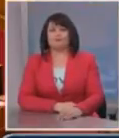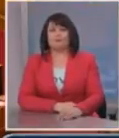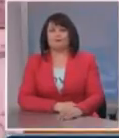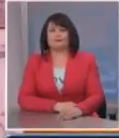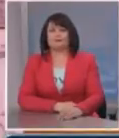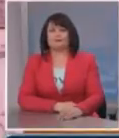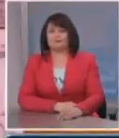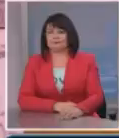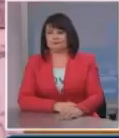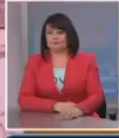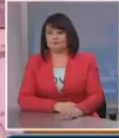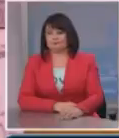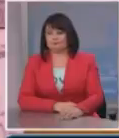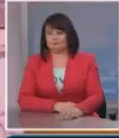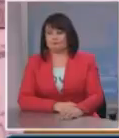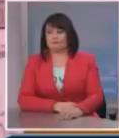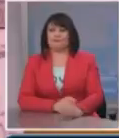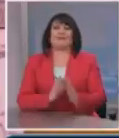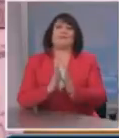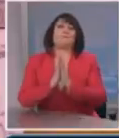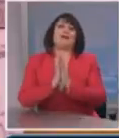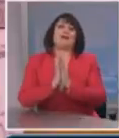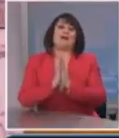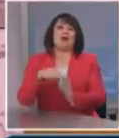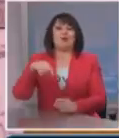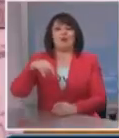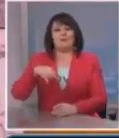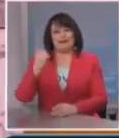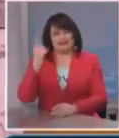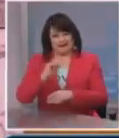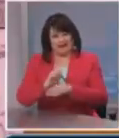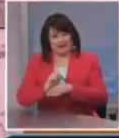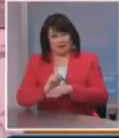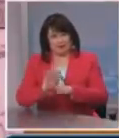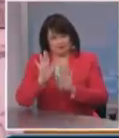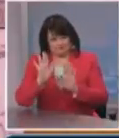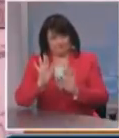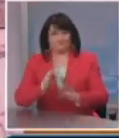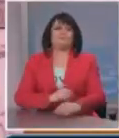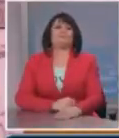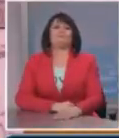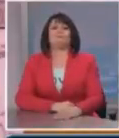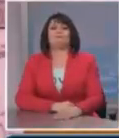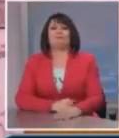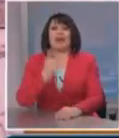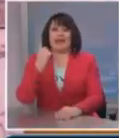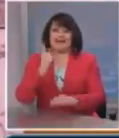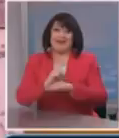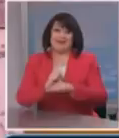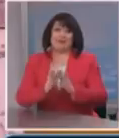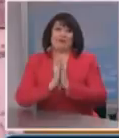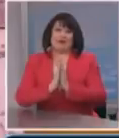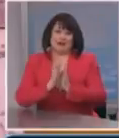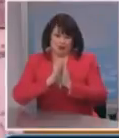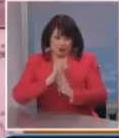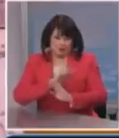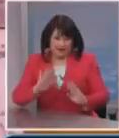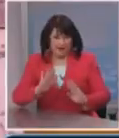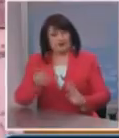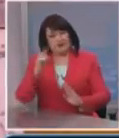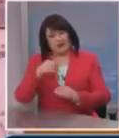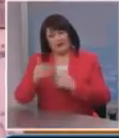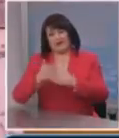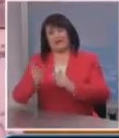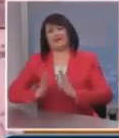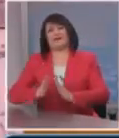Κύριε Παπά, θερμή παράκληση. Θερμή παράκληση. Ένα λεπτό. Ας σταματήσουμε. Ένα λεπτό για να συνεχίσουμε τη